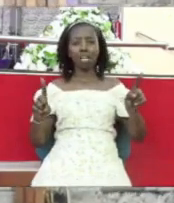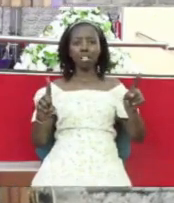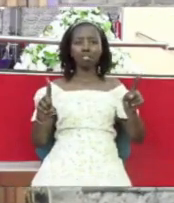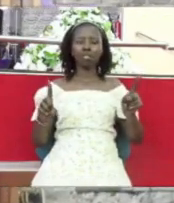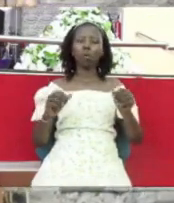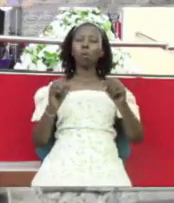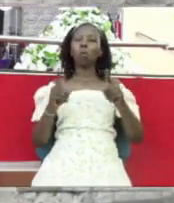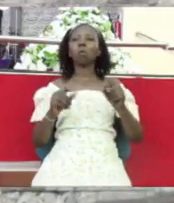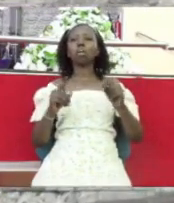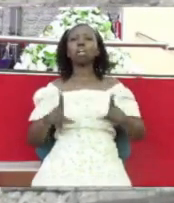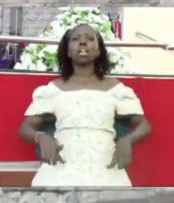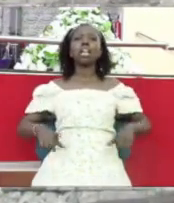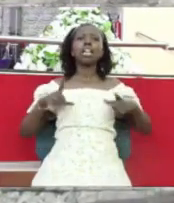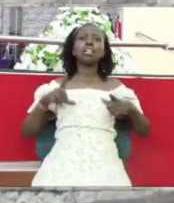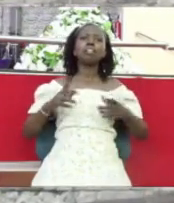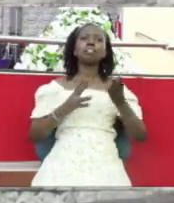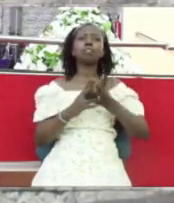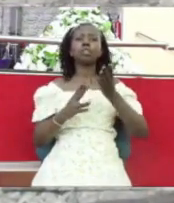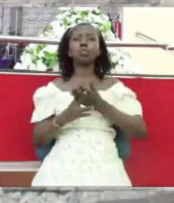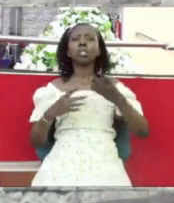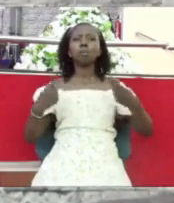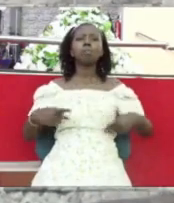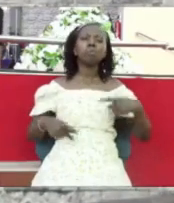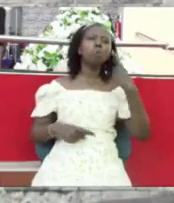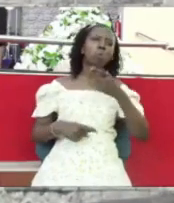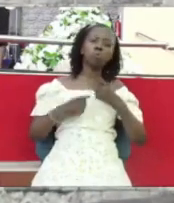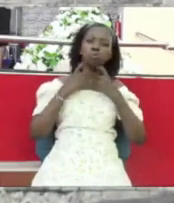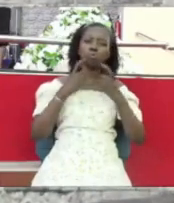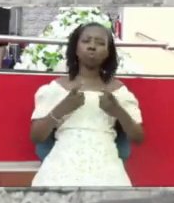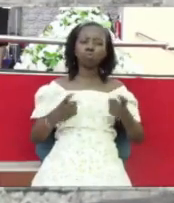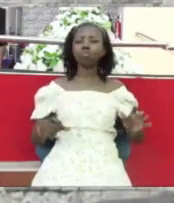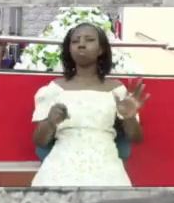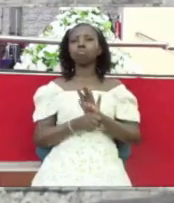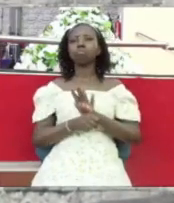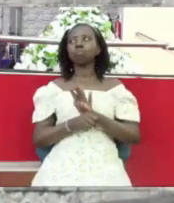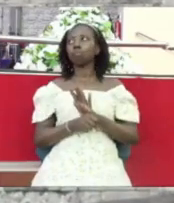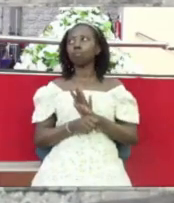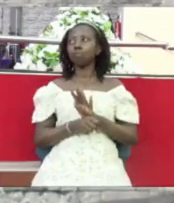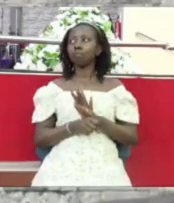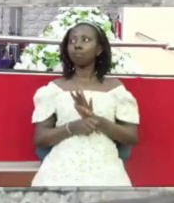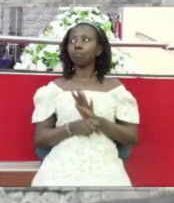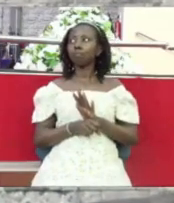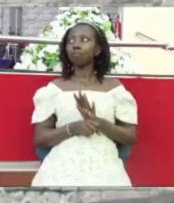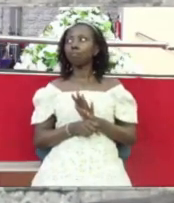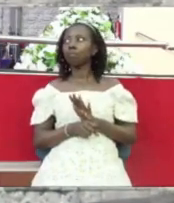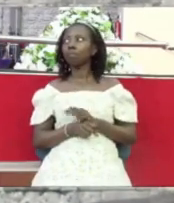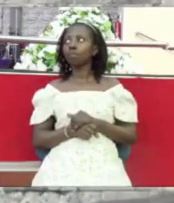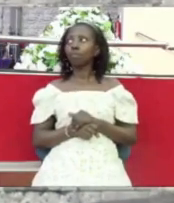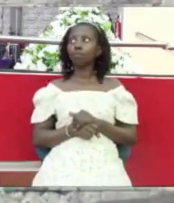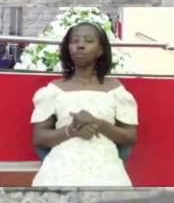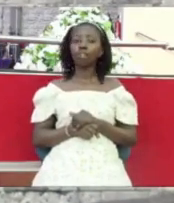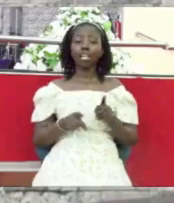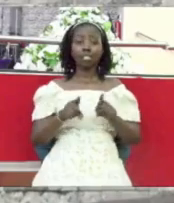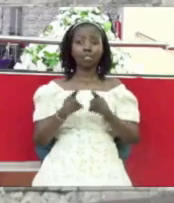living amongst people who were doing all sorts of things. Alikuwa ametosheka sana kuishi katikati ya watu ambao walikuwa wanafanya mambo yote mabaya. In actual fact,